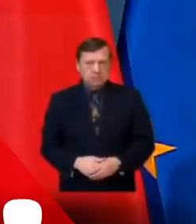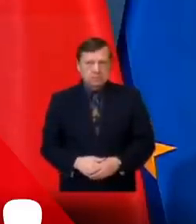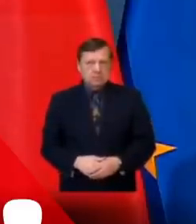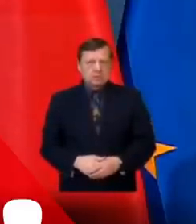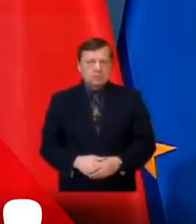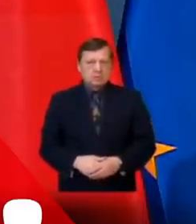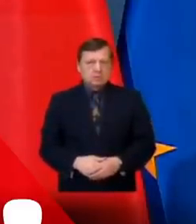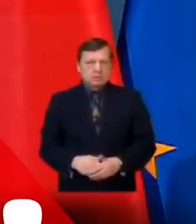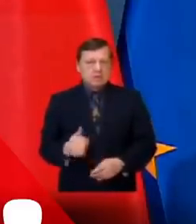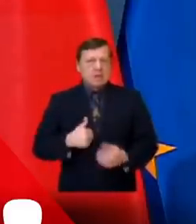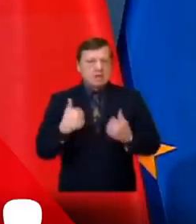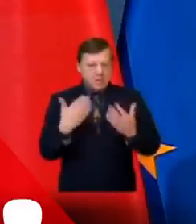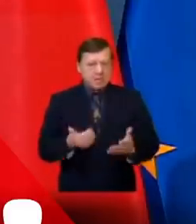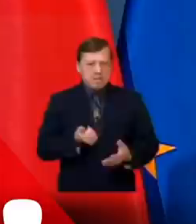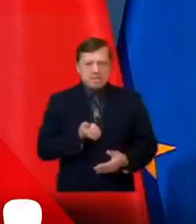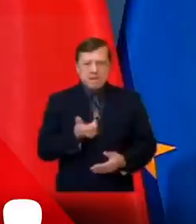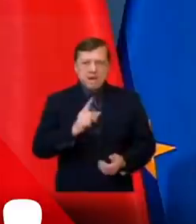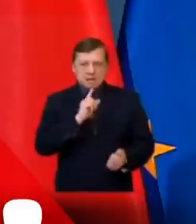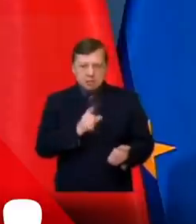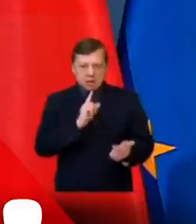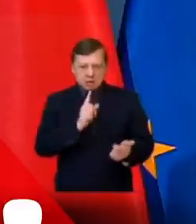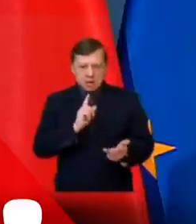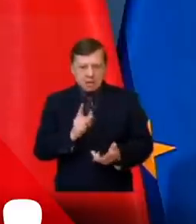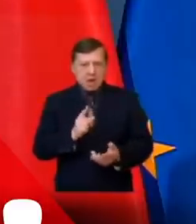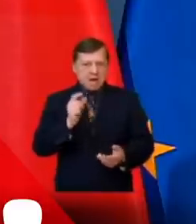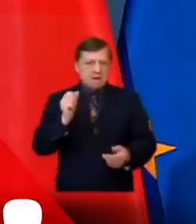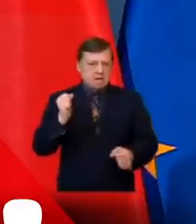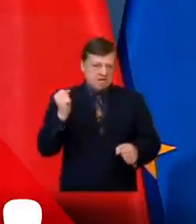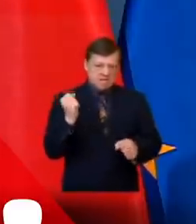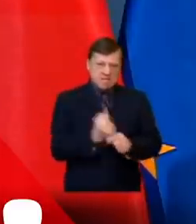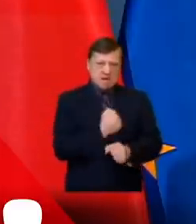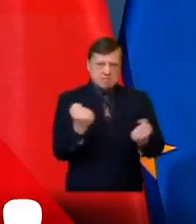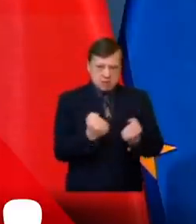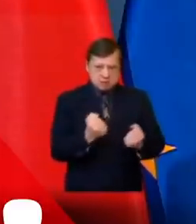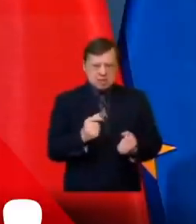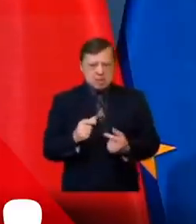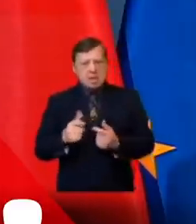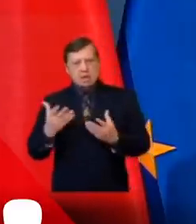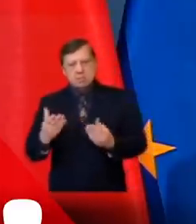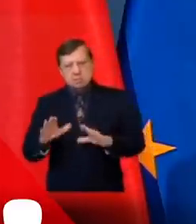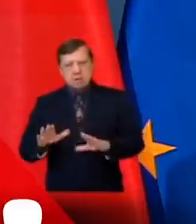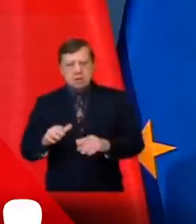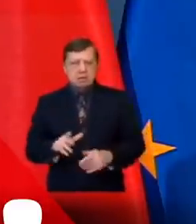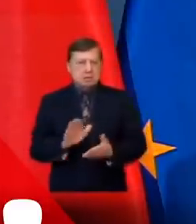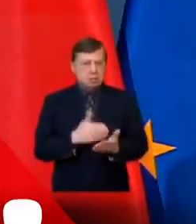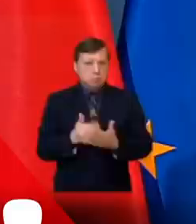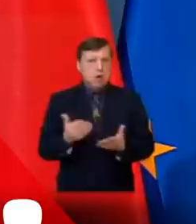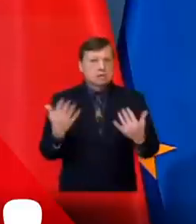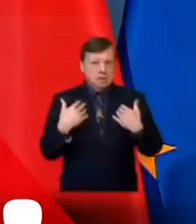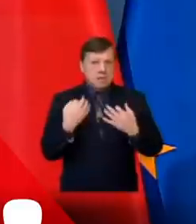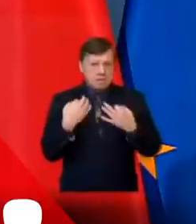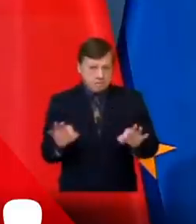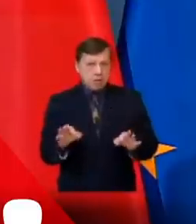dajemy szereg zaleceń twardych ale też szereg zalet miękkich możecie państwo wyjść przejść przez przyjdź